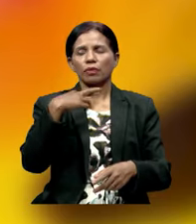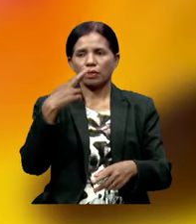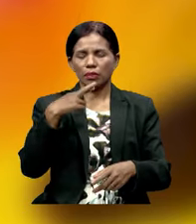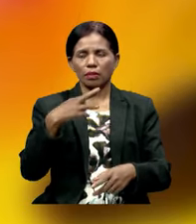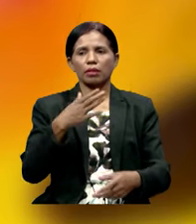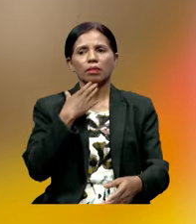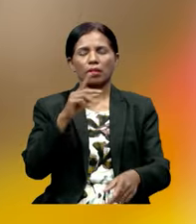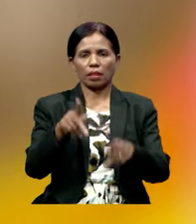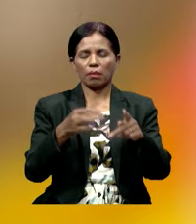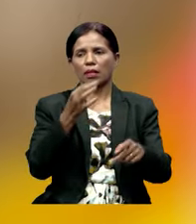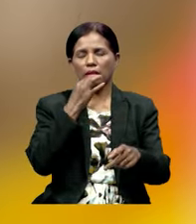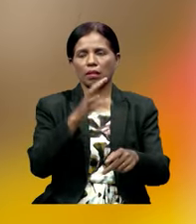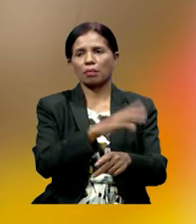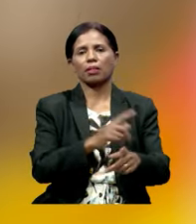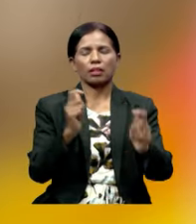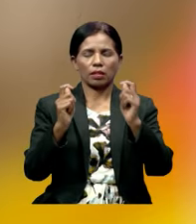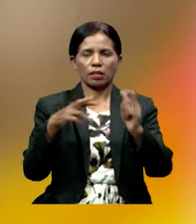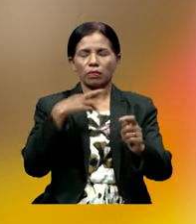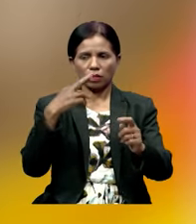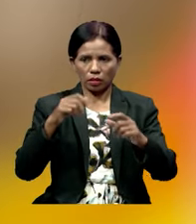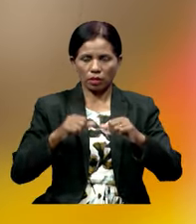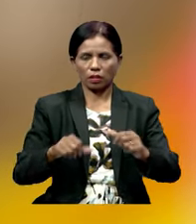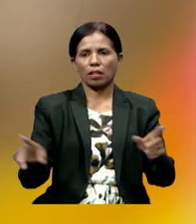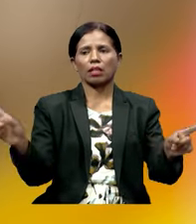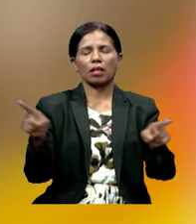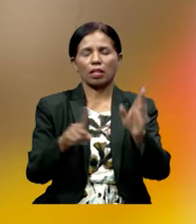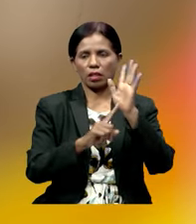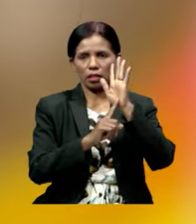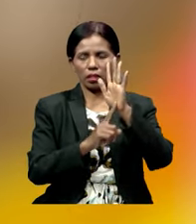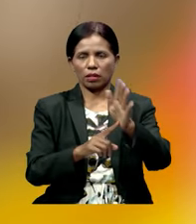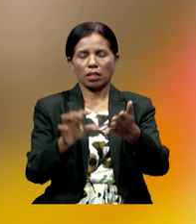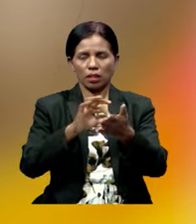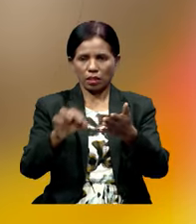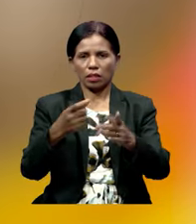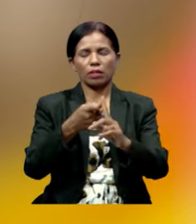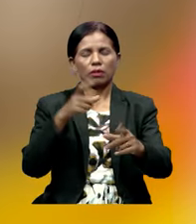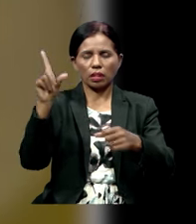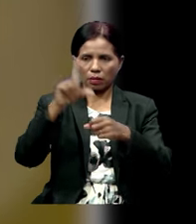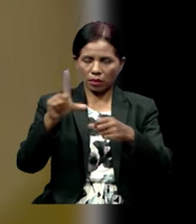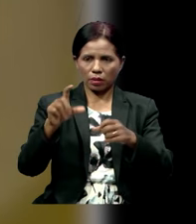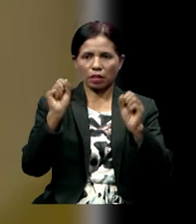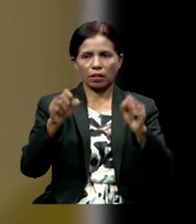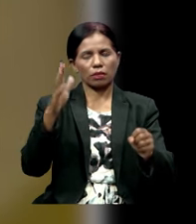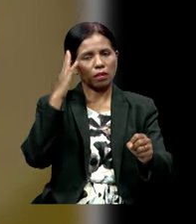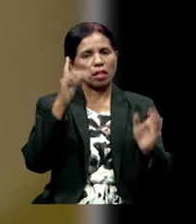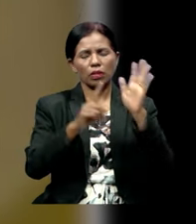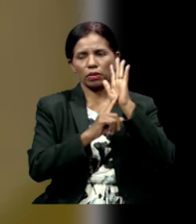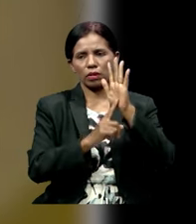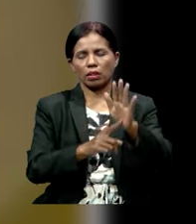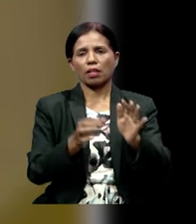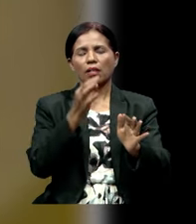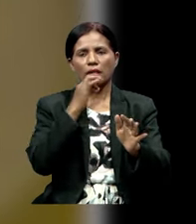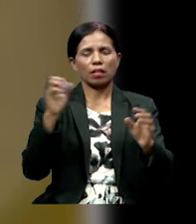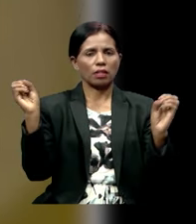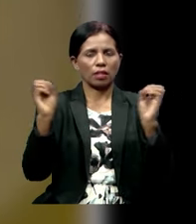comunitatea consumona, mai pe teste ba fost ne, atu sa ianesa în prova scrita ide husi laboratorium, atu aturu catac, ai ha ne la